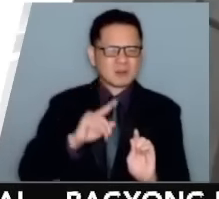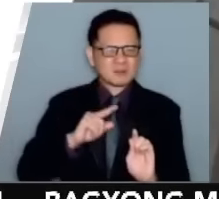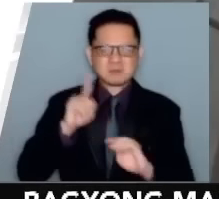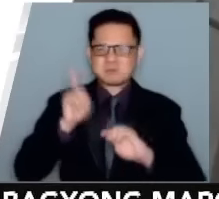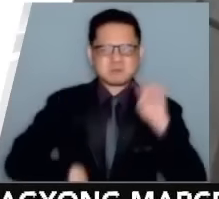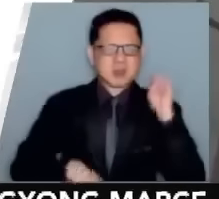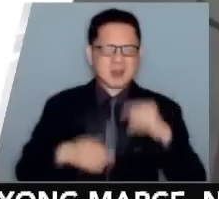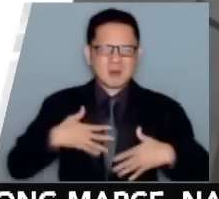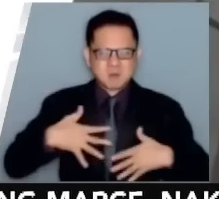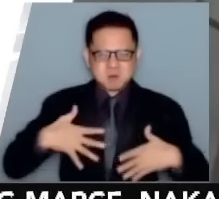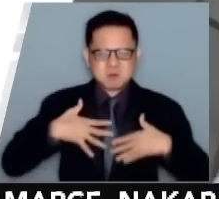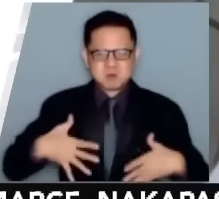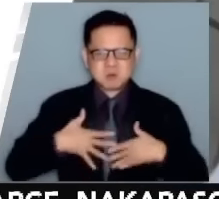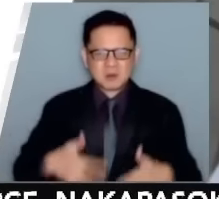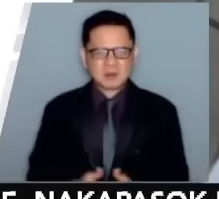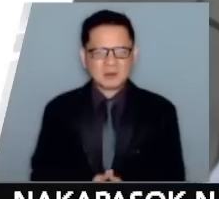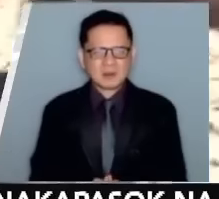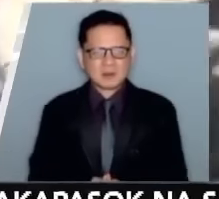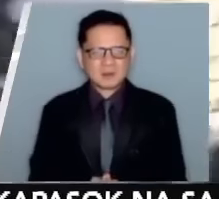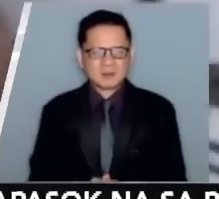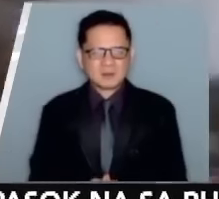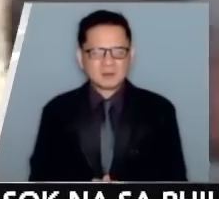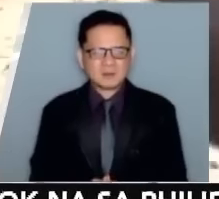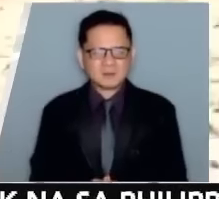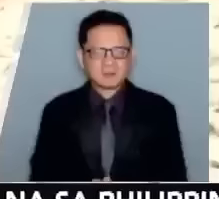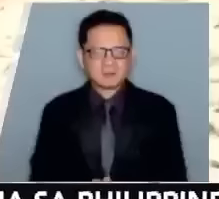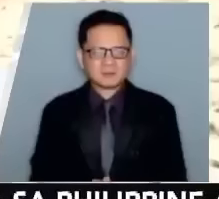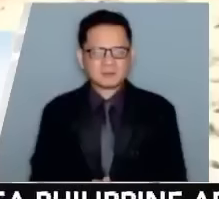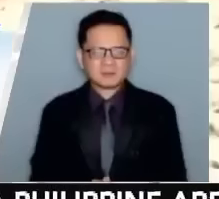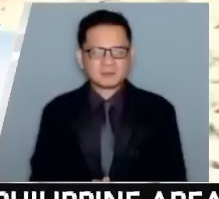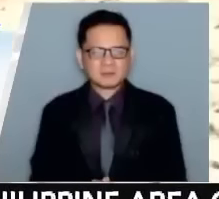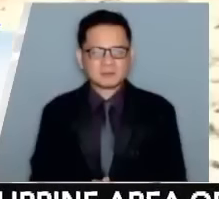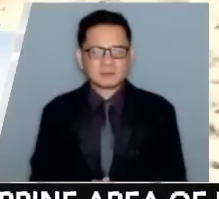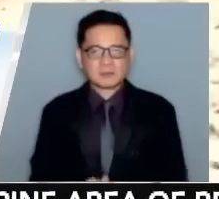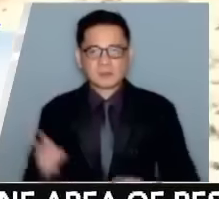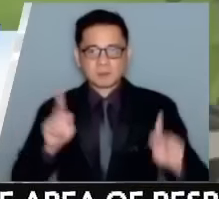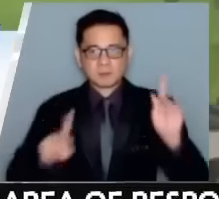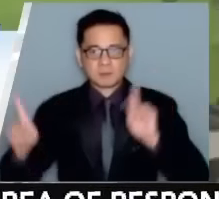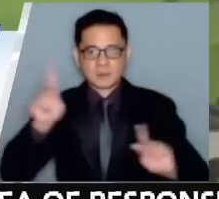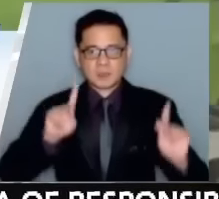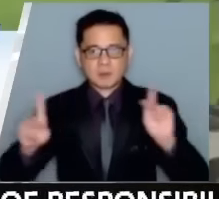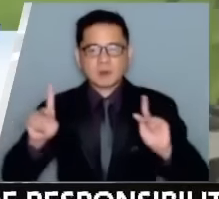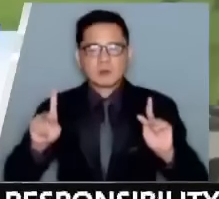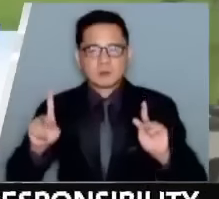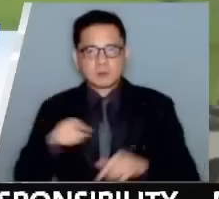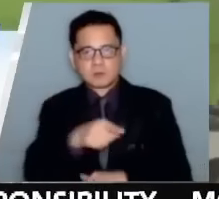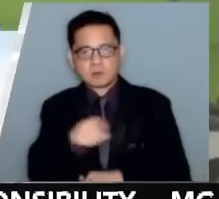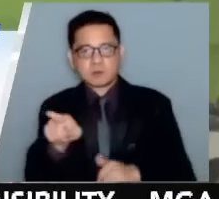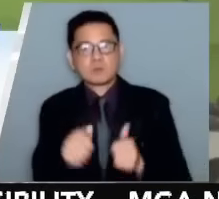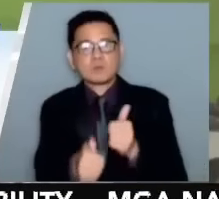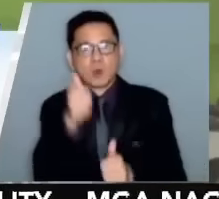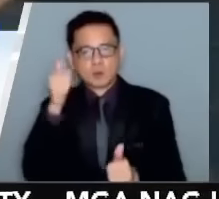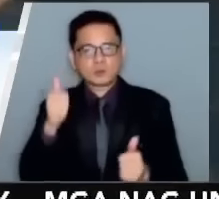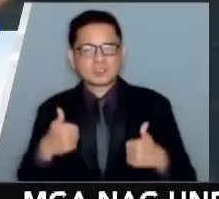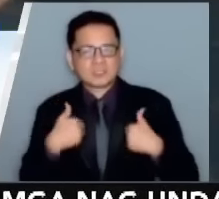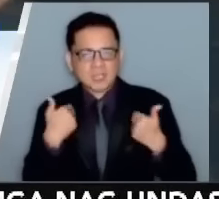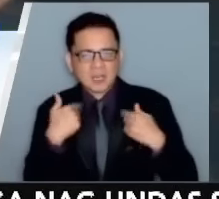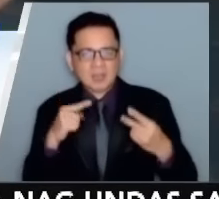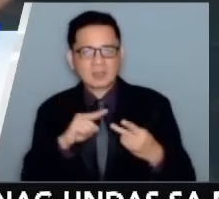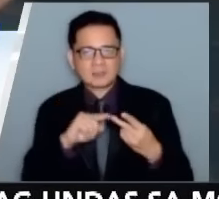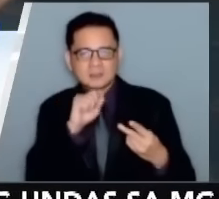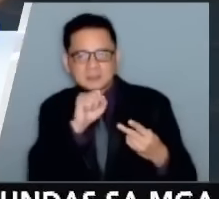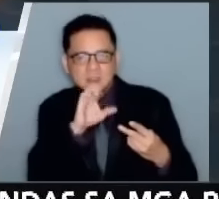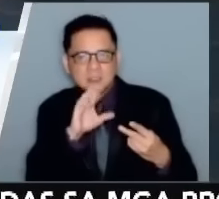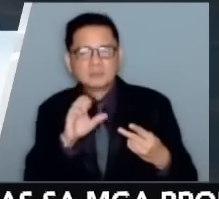Magapit mag ang ilang residente na karamihan ay mga bata Senior citizens lumikas muna